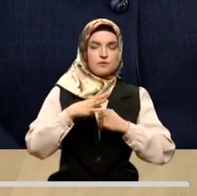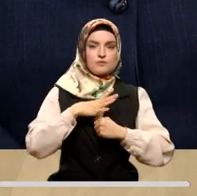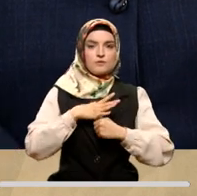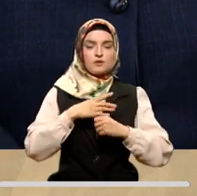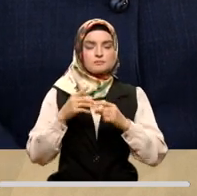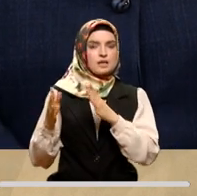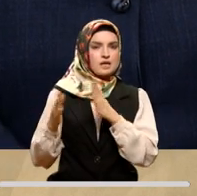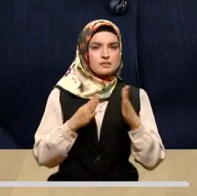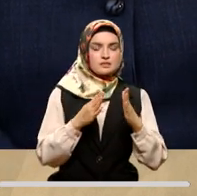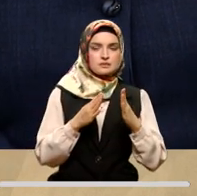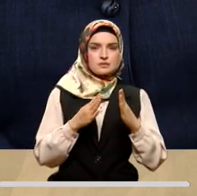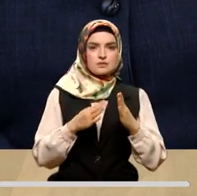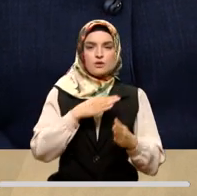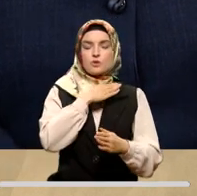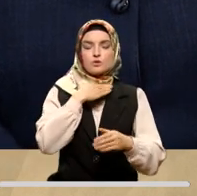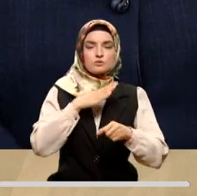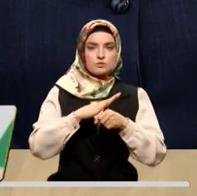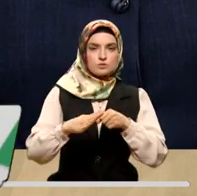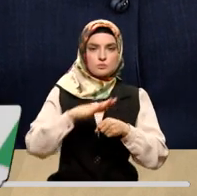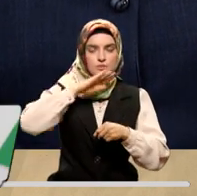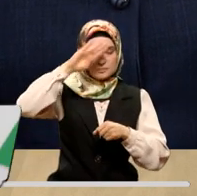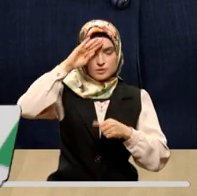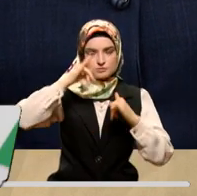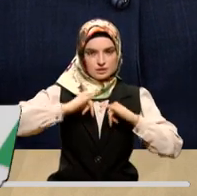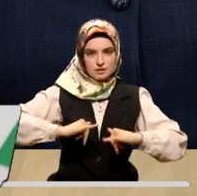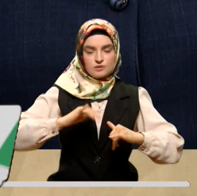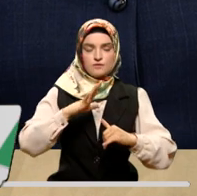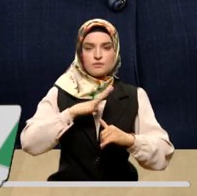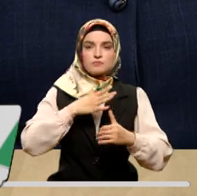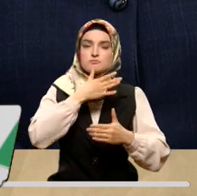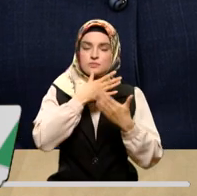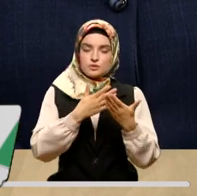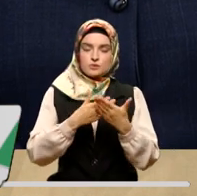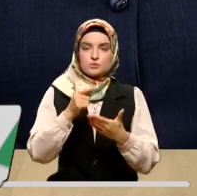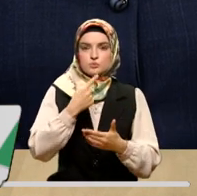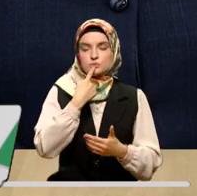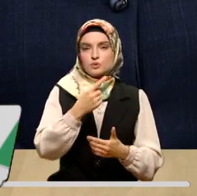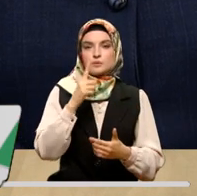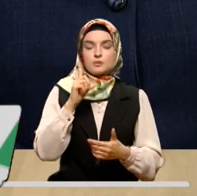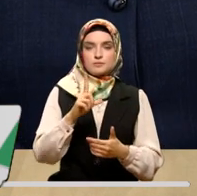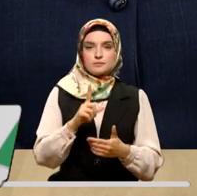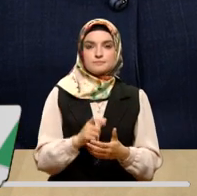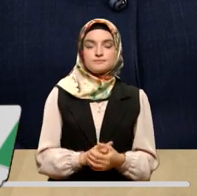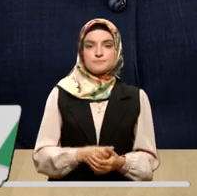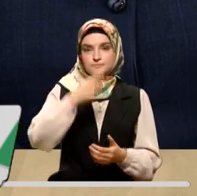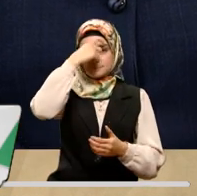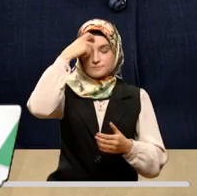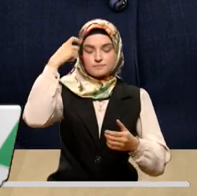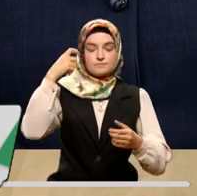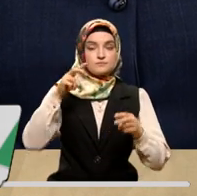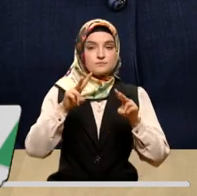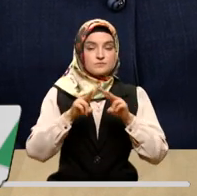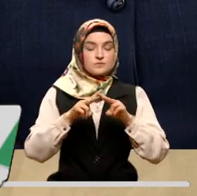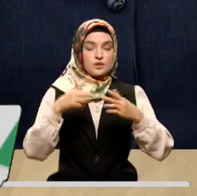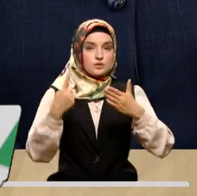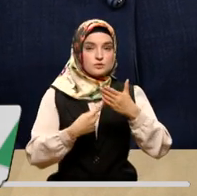Kurban Bayramı tatili de var malumlarınız. Burada şunu da söylemek gerekirse, yani yaz Kur'an kursları çocuğu için